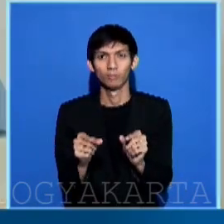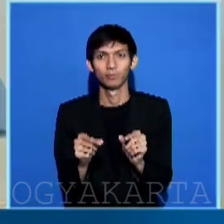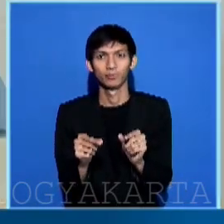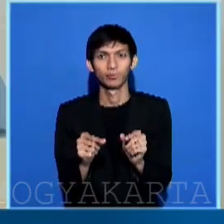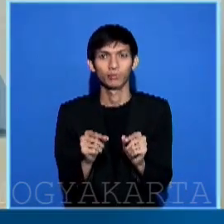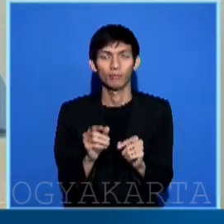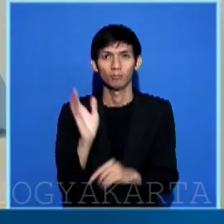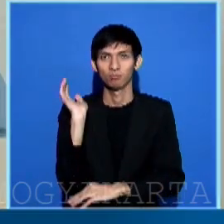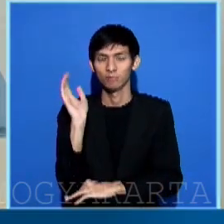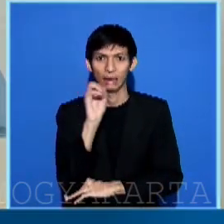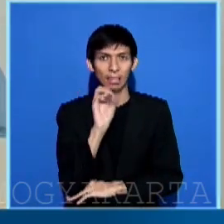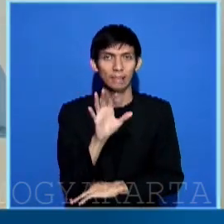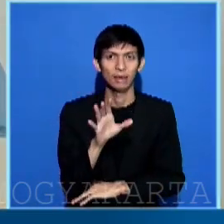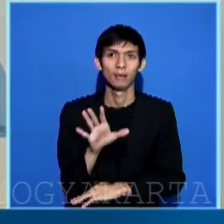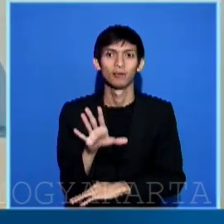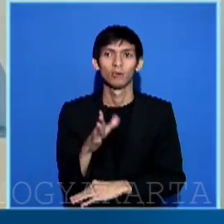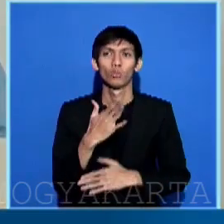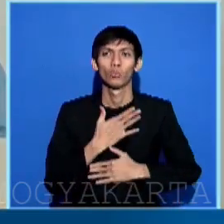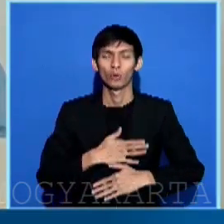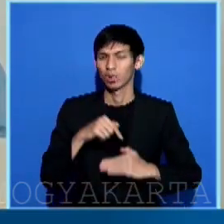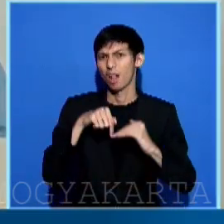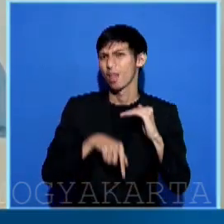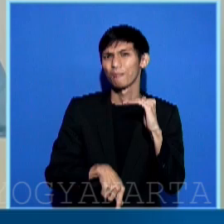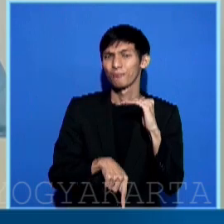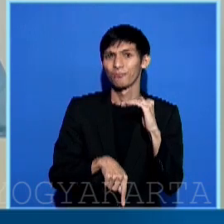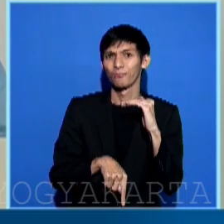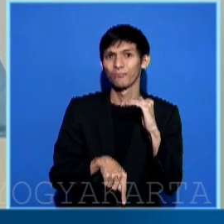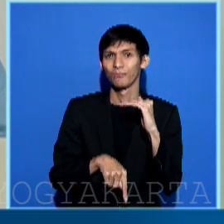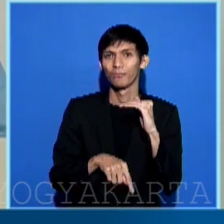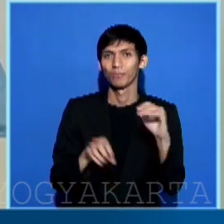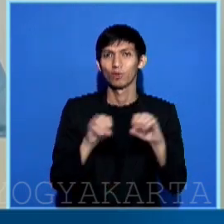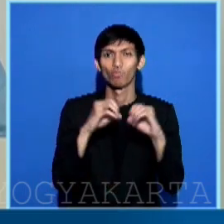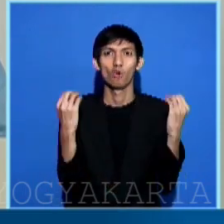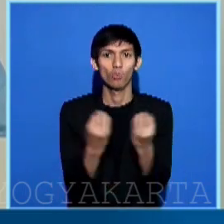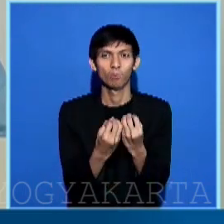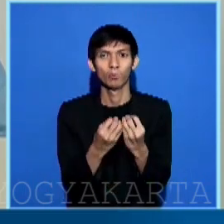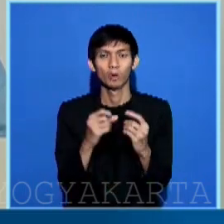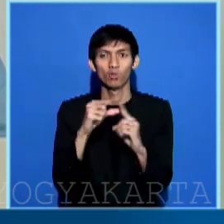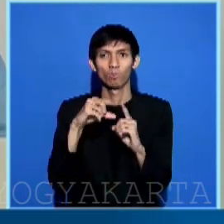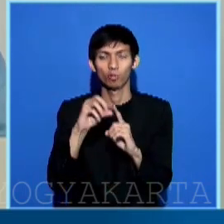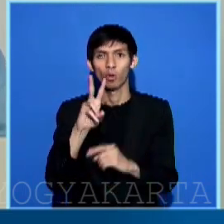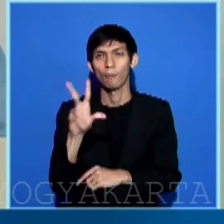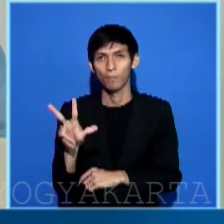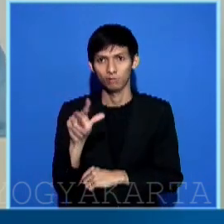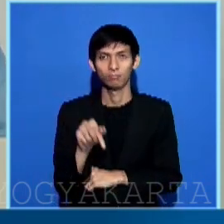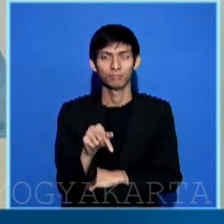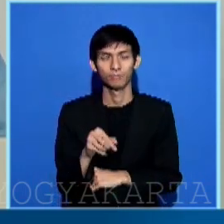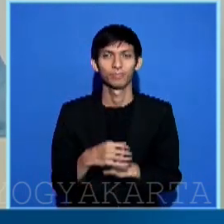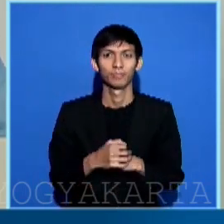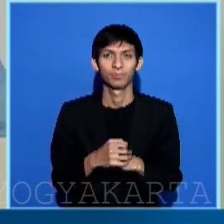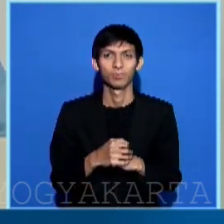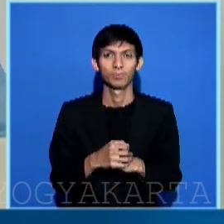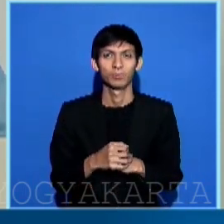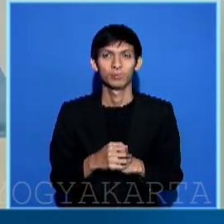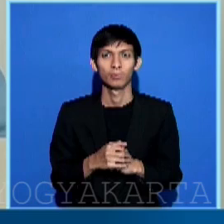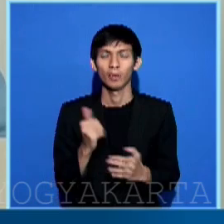sangat menyentuh dan sangat dalam begitu yang disampaikan oleh pope Francis di forum kop 28 ini sedianya beliau ee dijadwalkan untuk